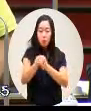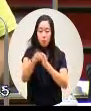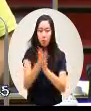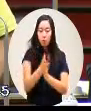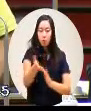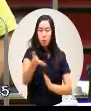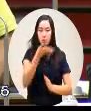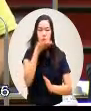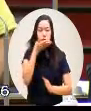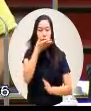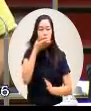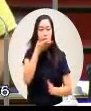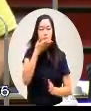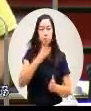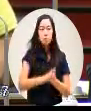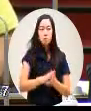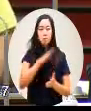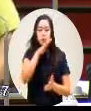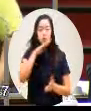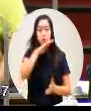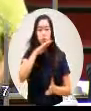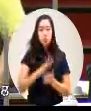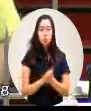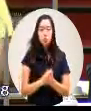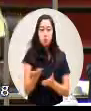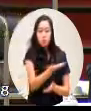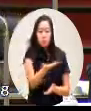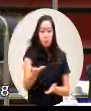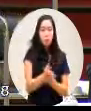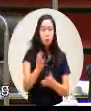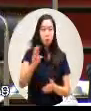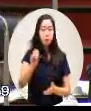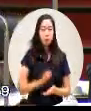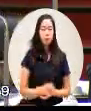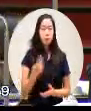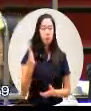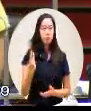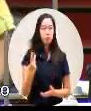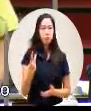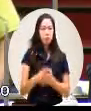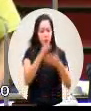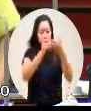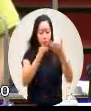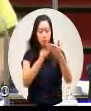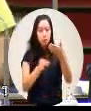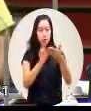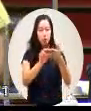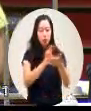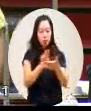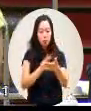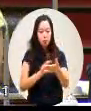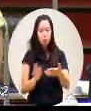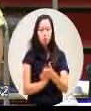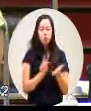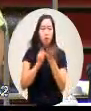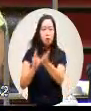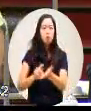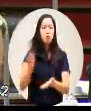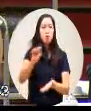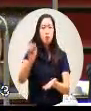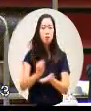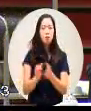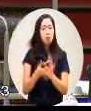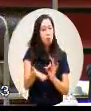题？有没有违法？我所在这个徐州内面，我也冇看，未使照一嘛，不使